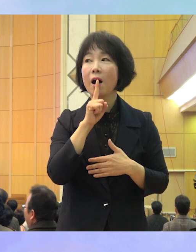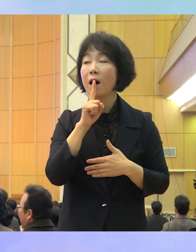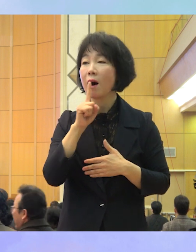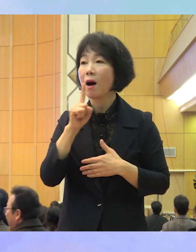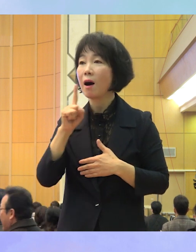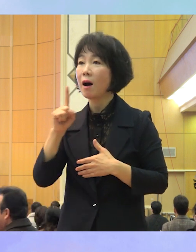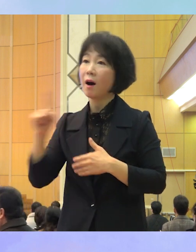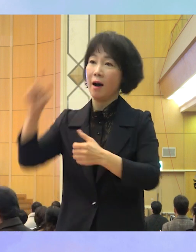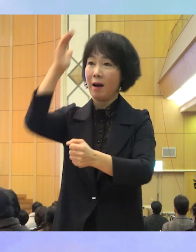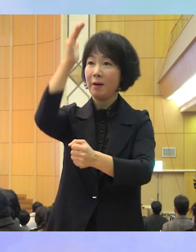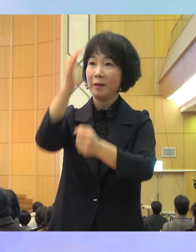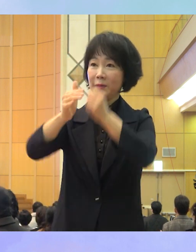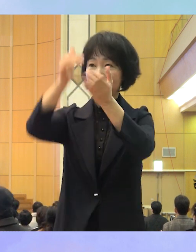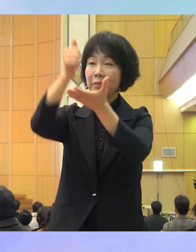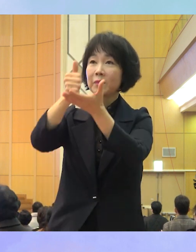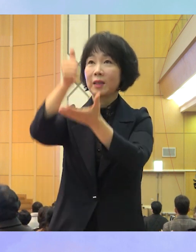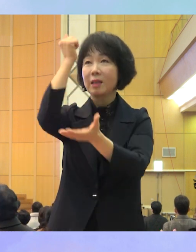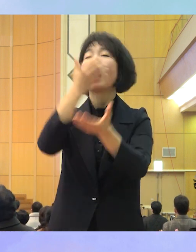겸손하리라.